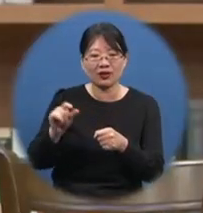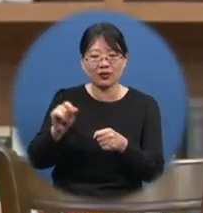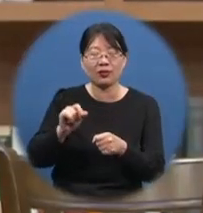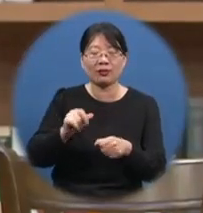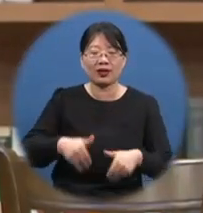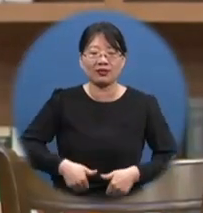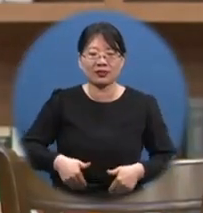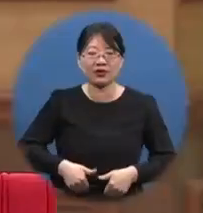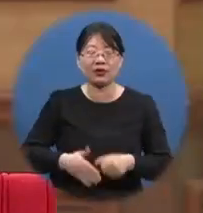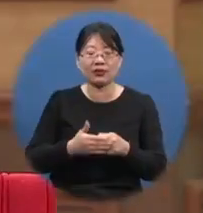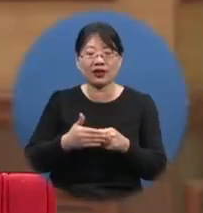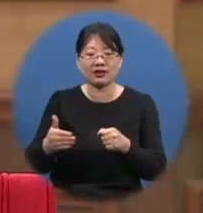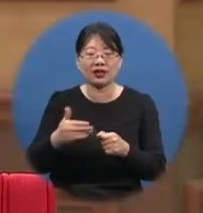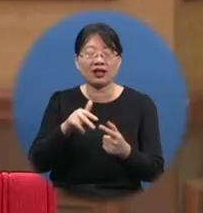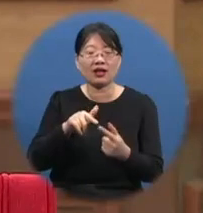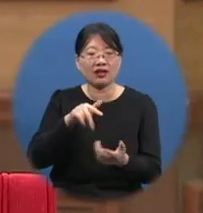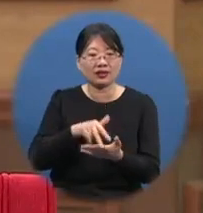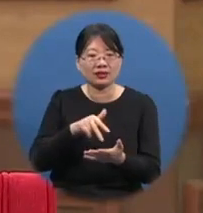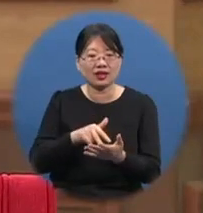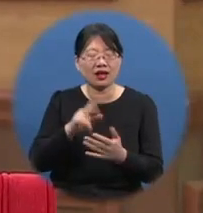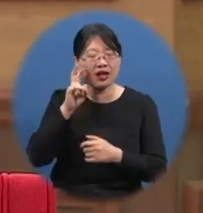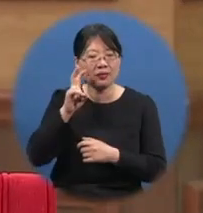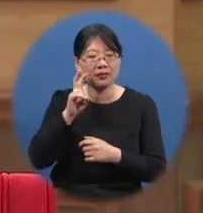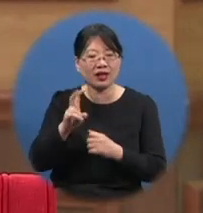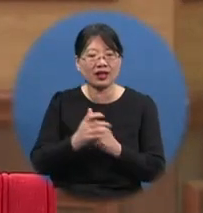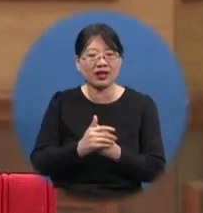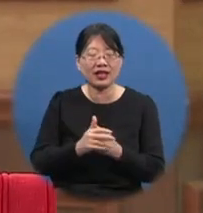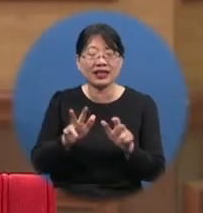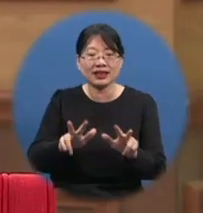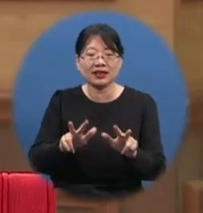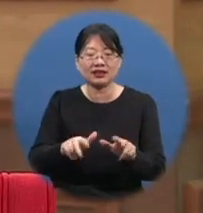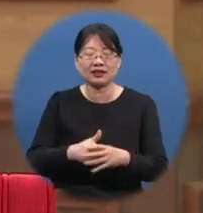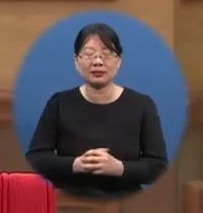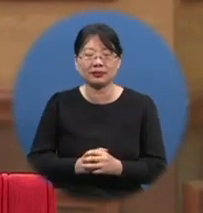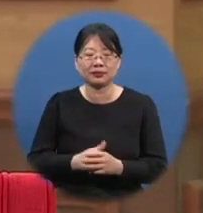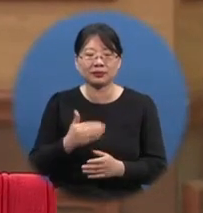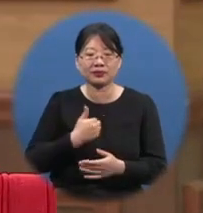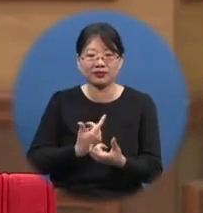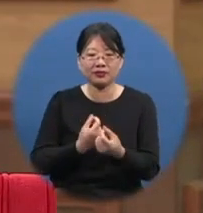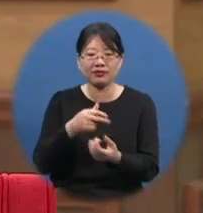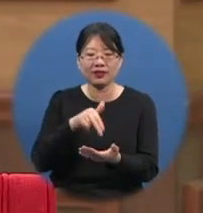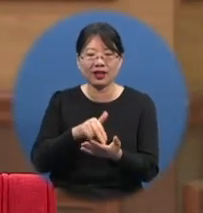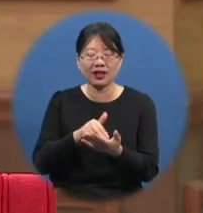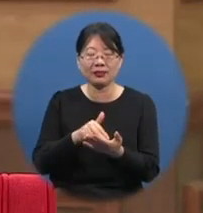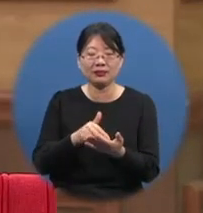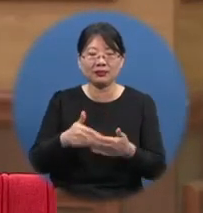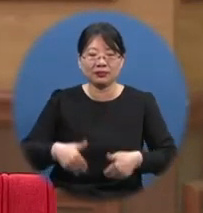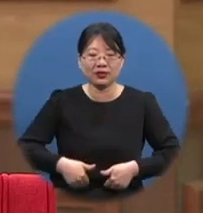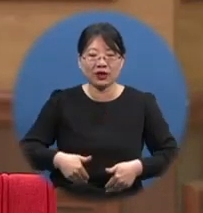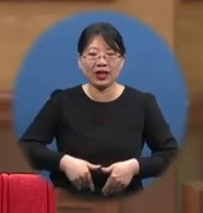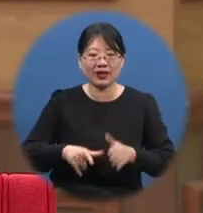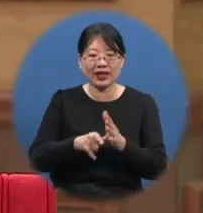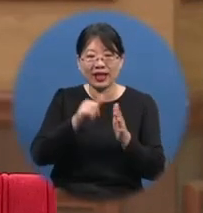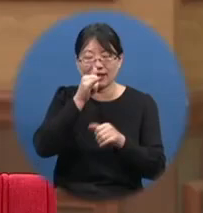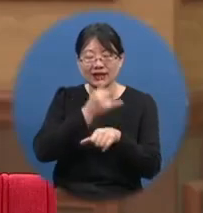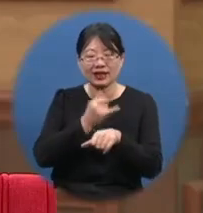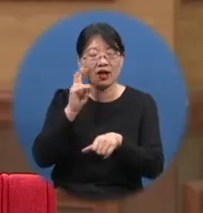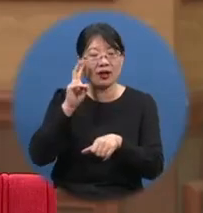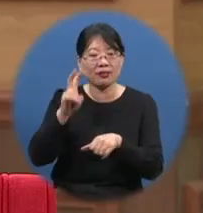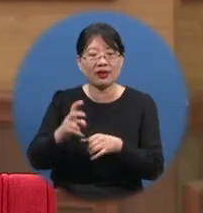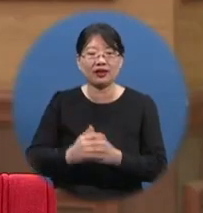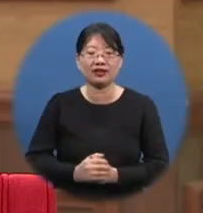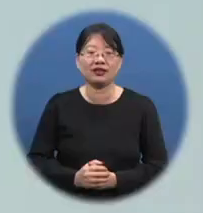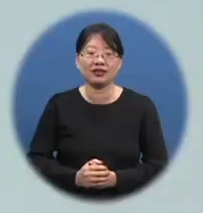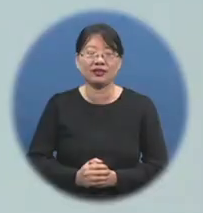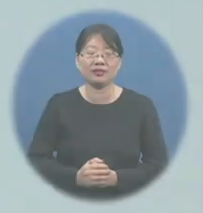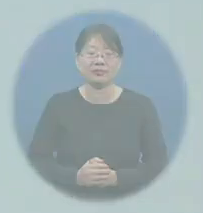빨라야 되고 그런 측면에서 아마 지금 저 같은 사람이 필요한 때가 아니냐 뭐 그렇게 생각을